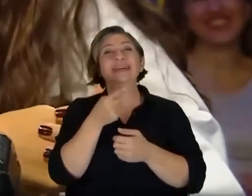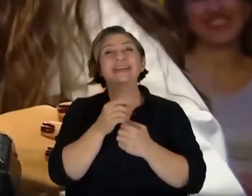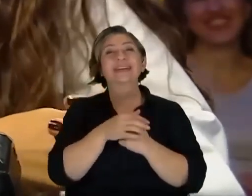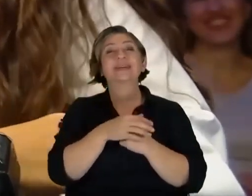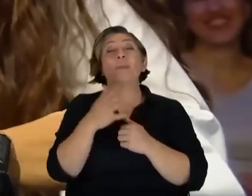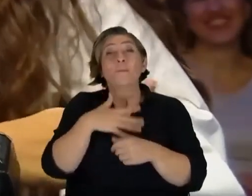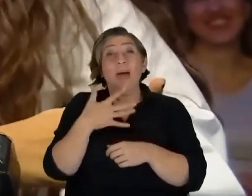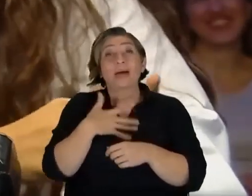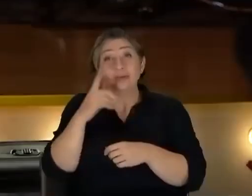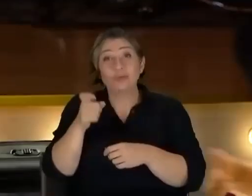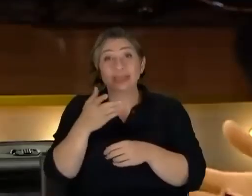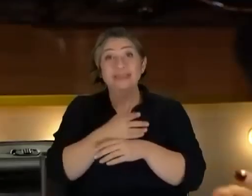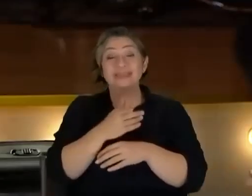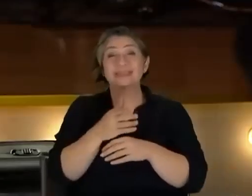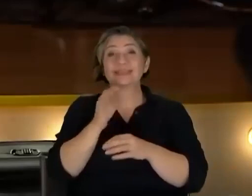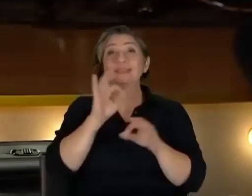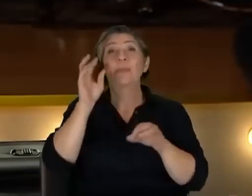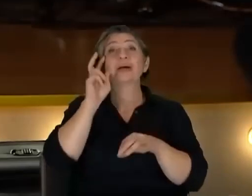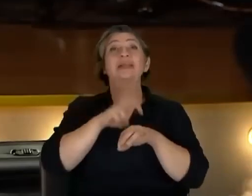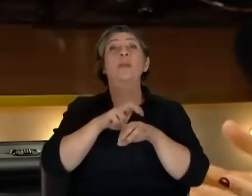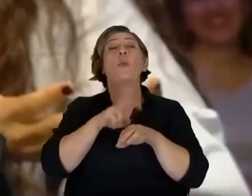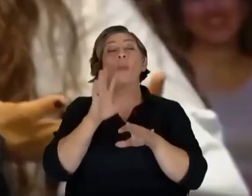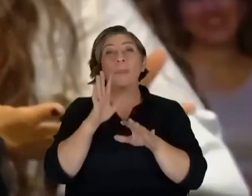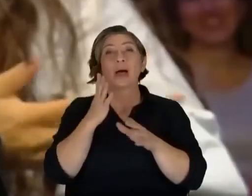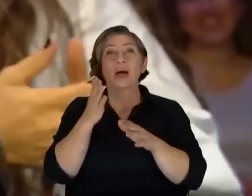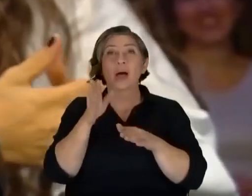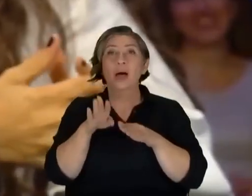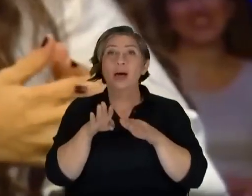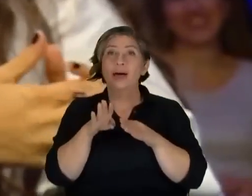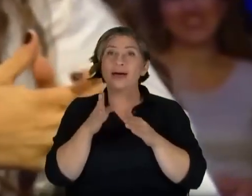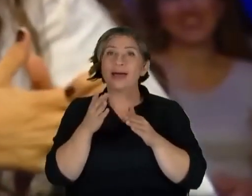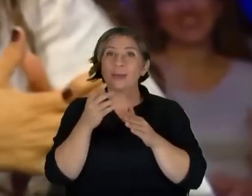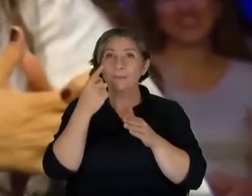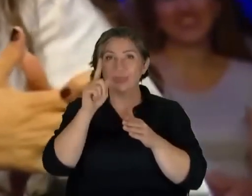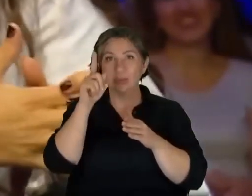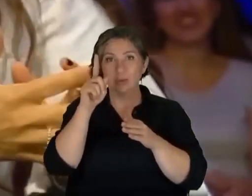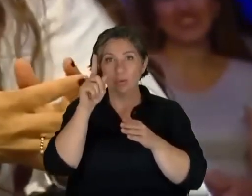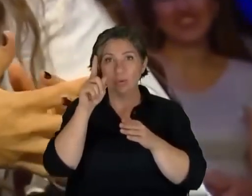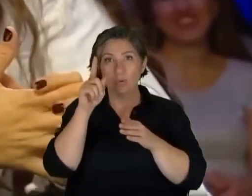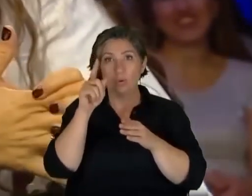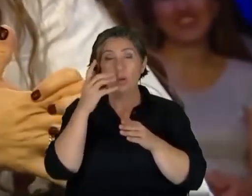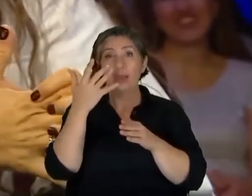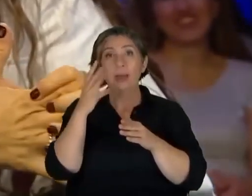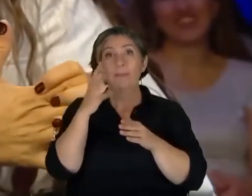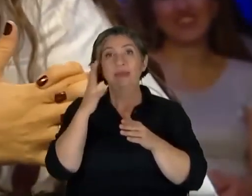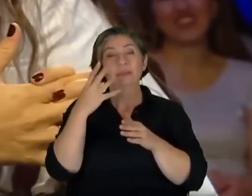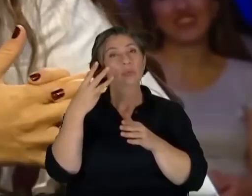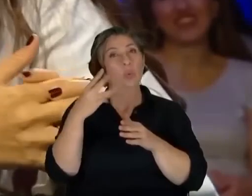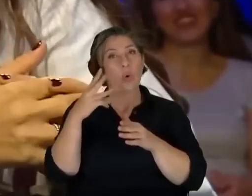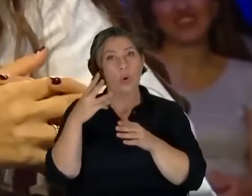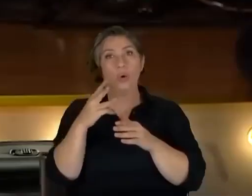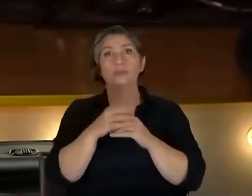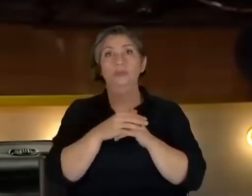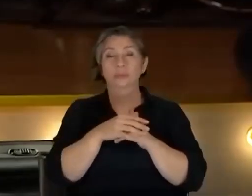verdin? Ya merak ediyorum hakikaten. Ya tam hatırlamıyorum da. Ya ne bileyim. Yani bir 1000 euro verdin mi? Ha 5000 euro falandı galiba.